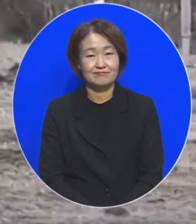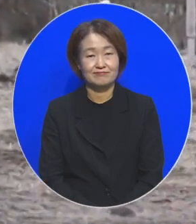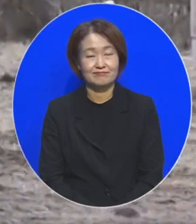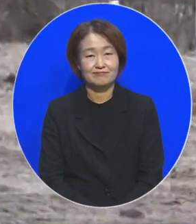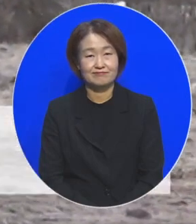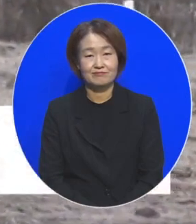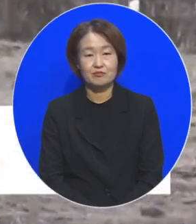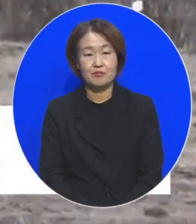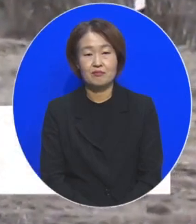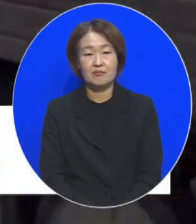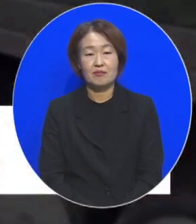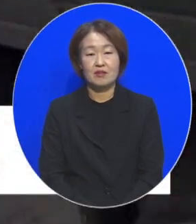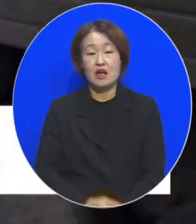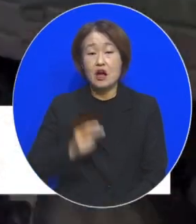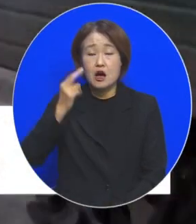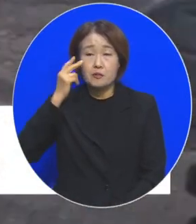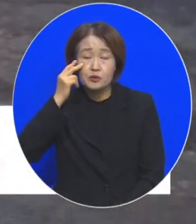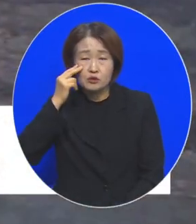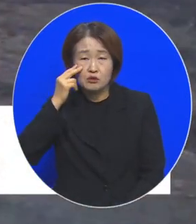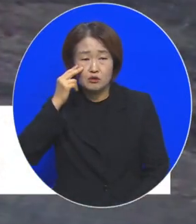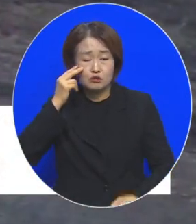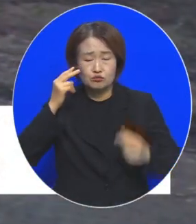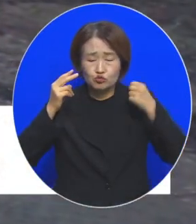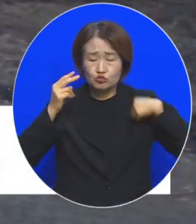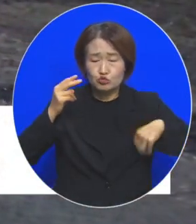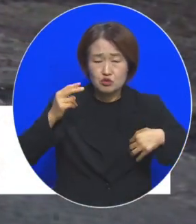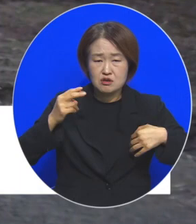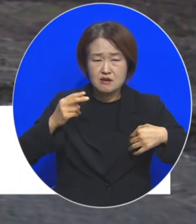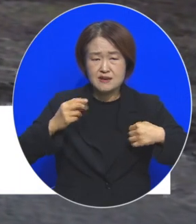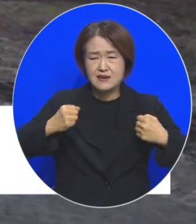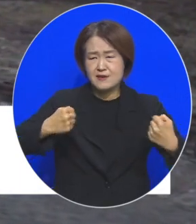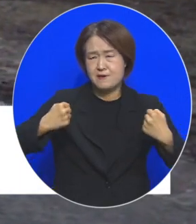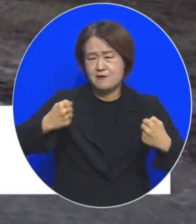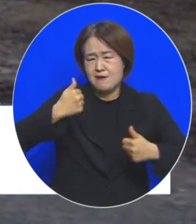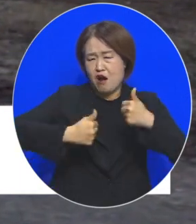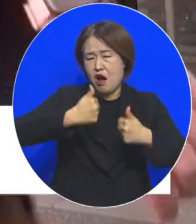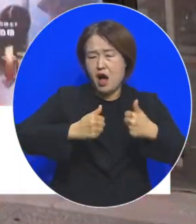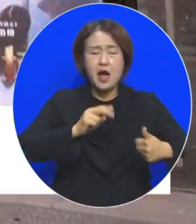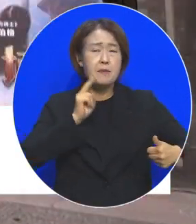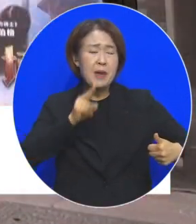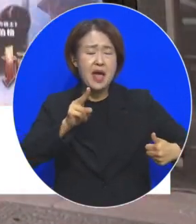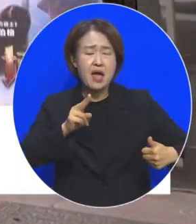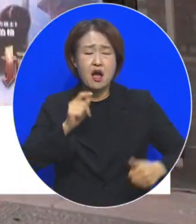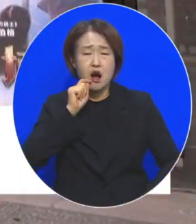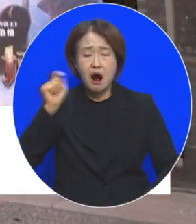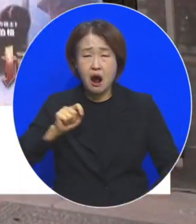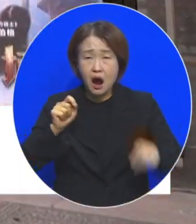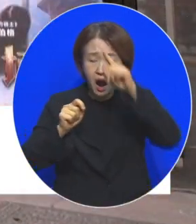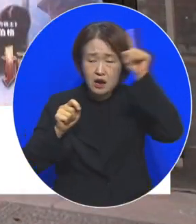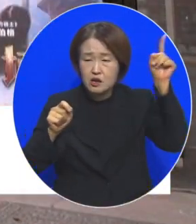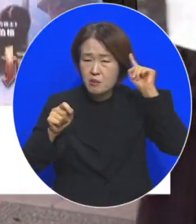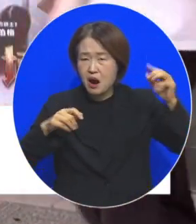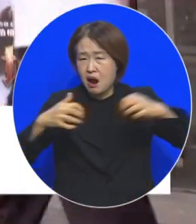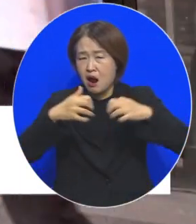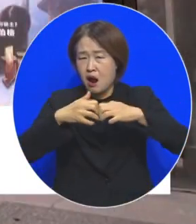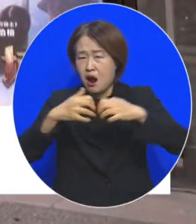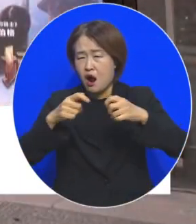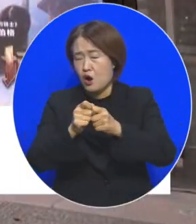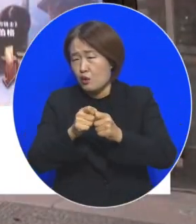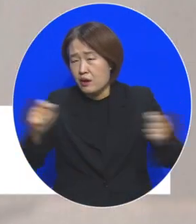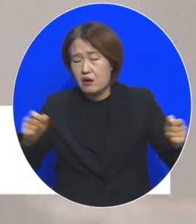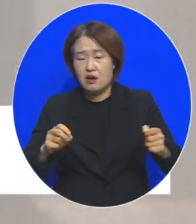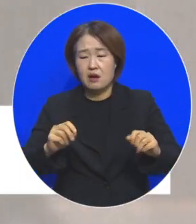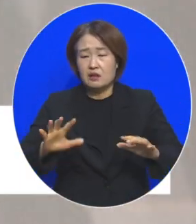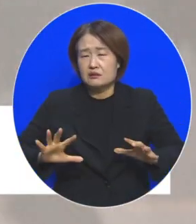미중 패권경쟁이 심화되고 우크라이나 전쟁이 장기화하는 상황 전 세계를 덮친 팬데믹과